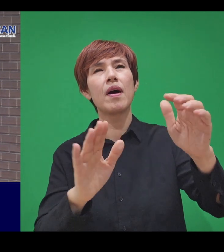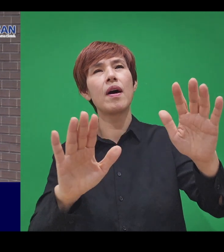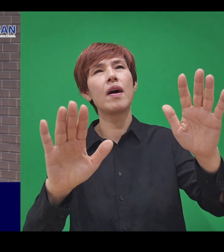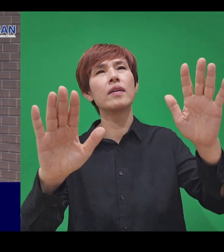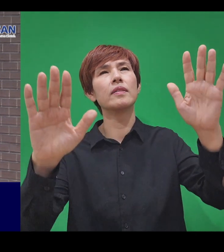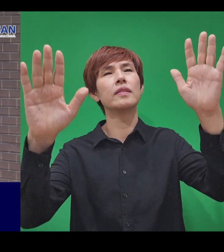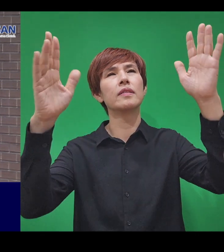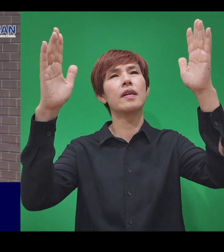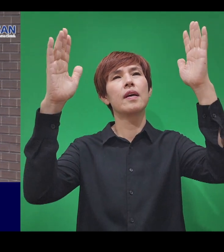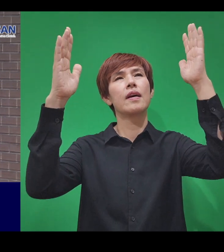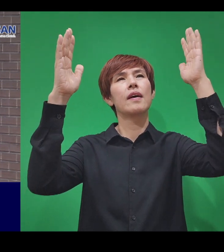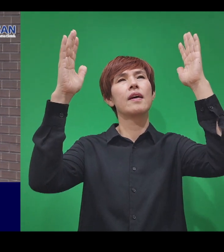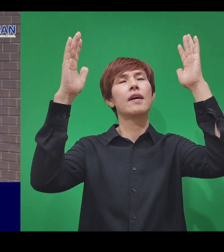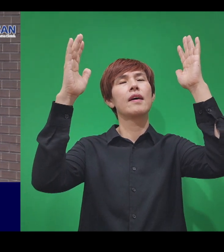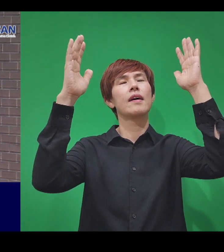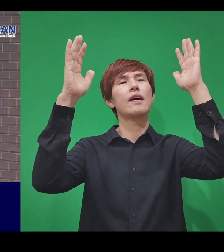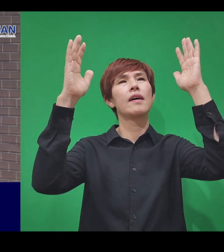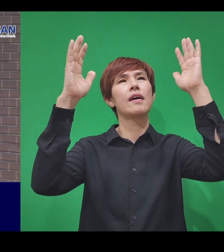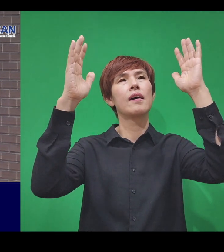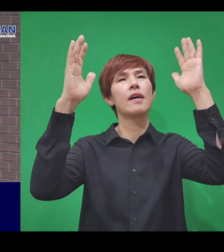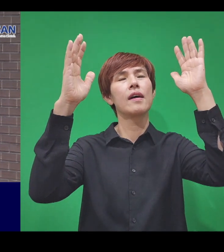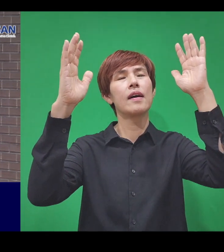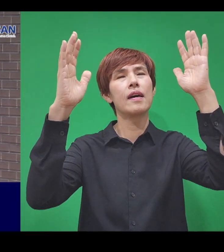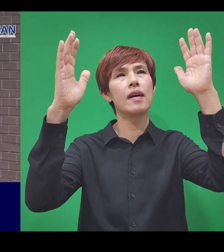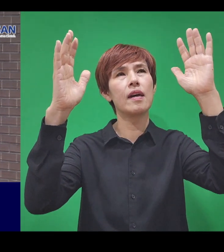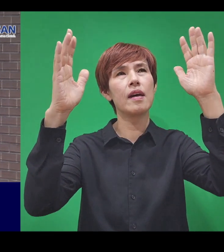왕께 만세.